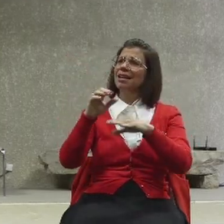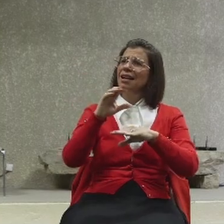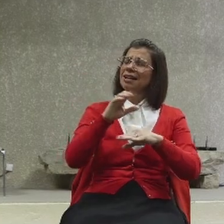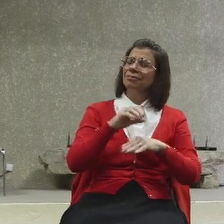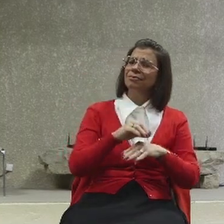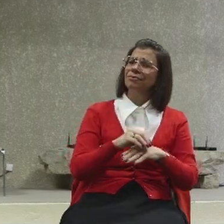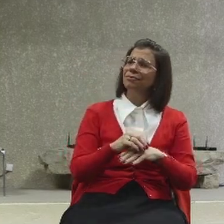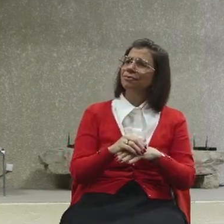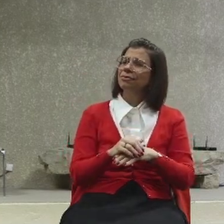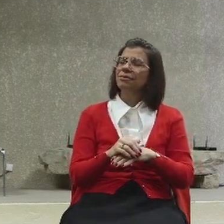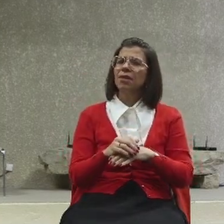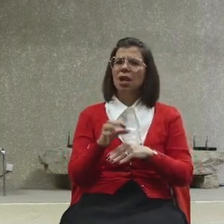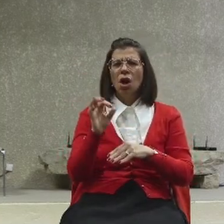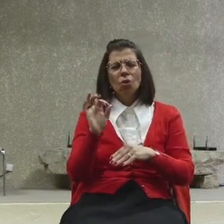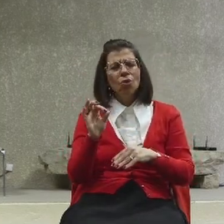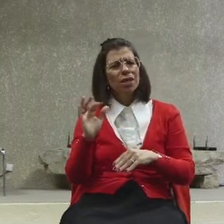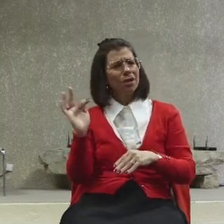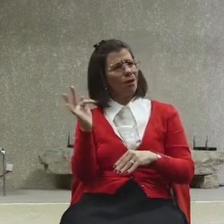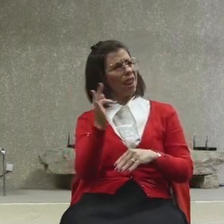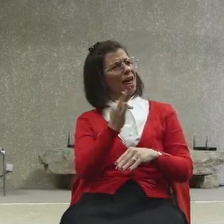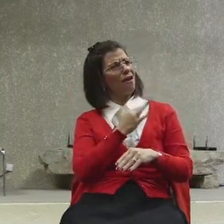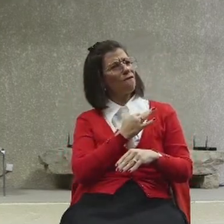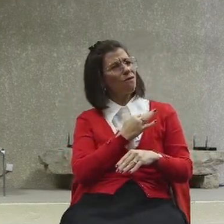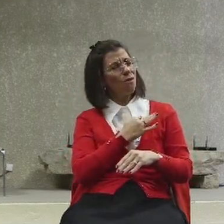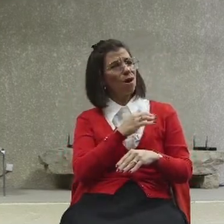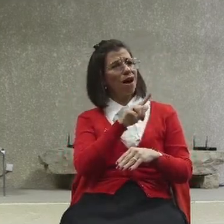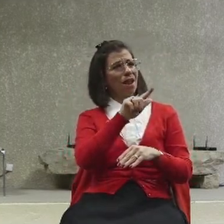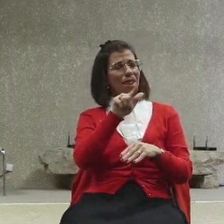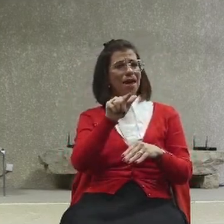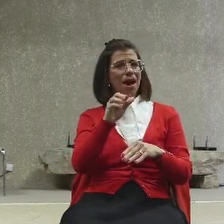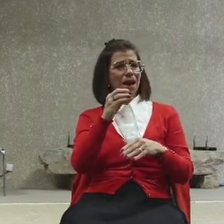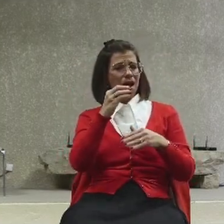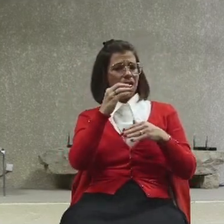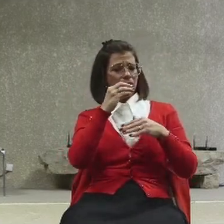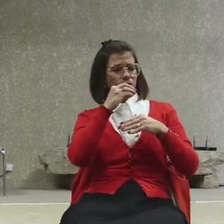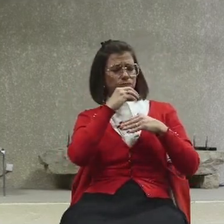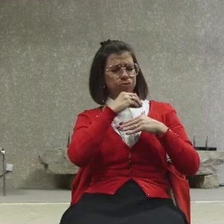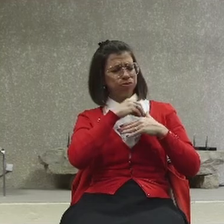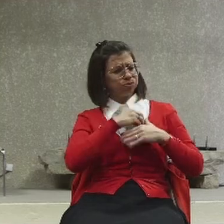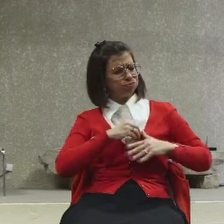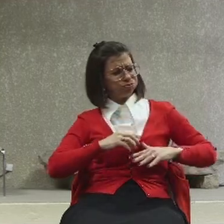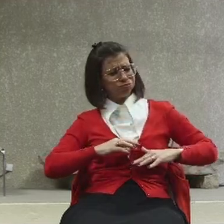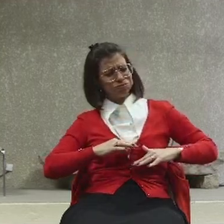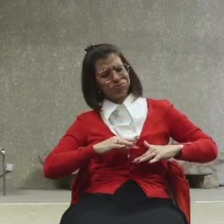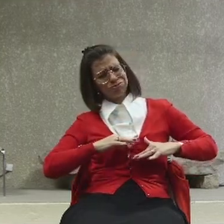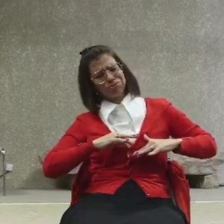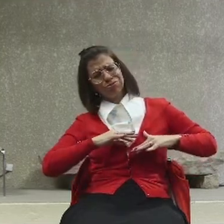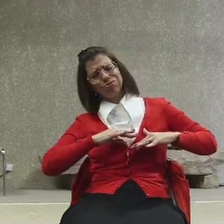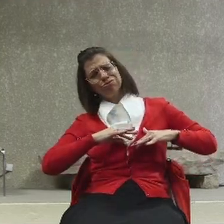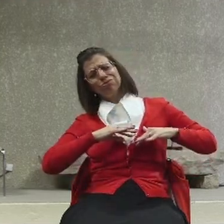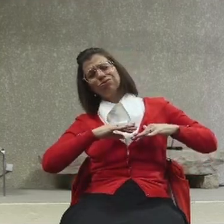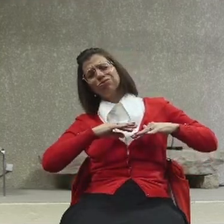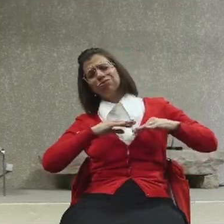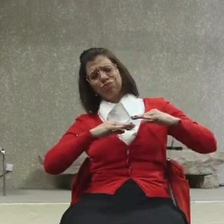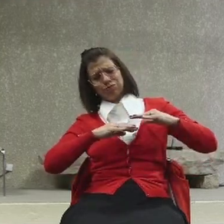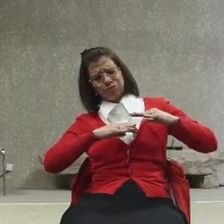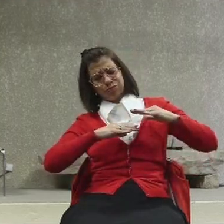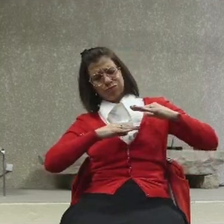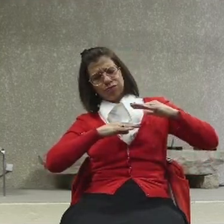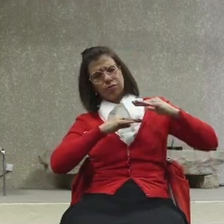Mais dites-moi, Jésus, il n'était pas fils de Dieu avant? Est-ce que l'enfant Jésus dans la crèche, il n'était pas fils de